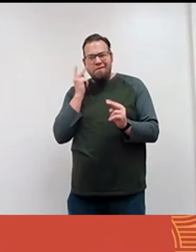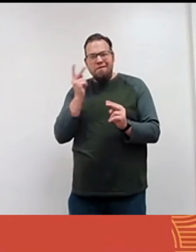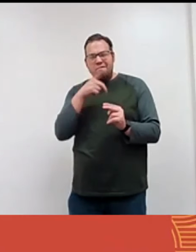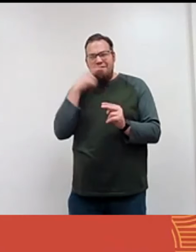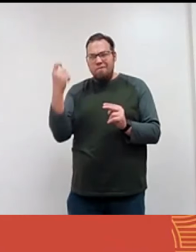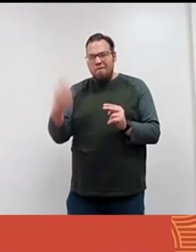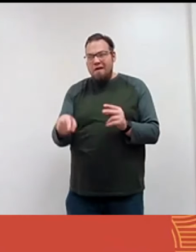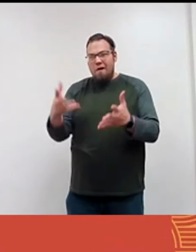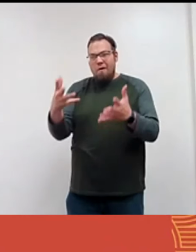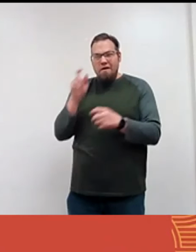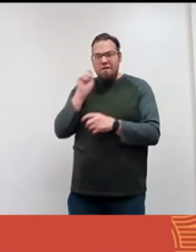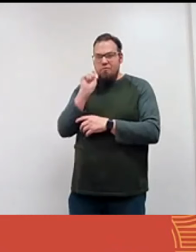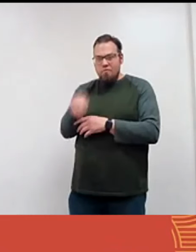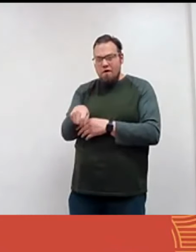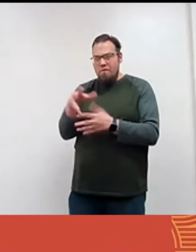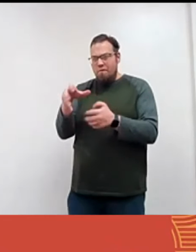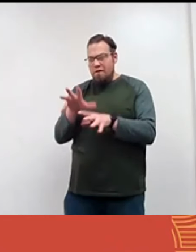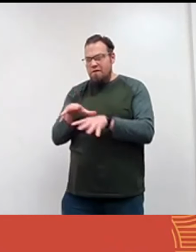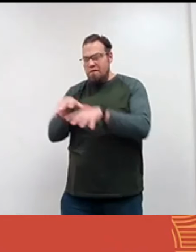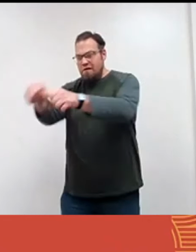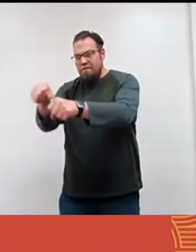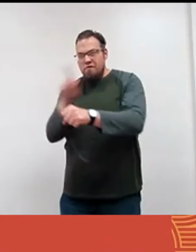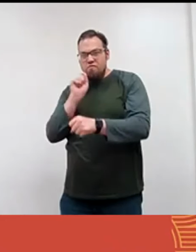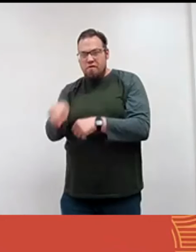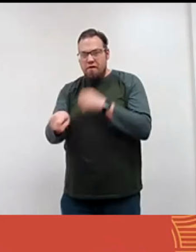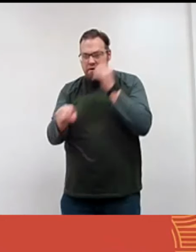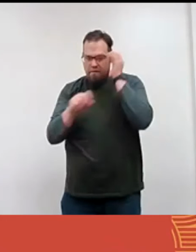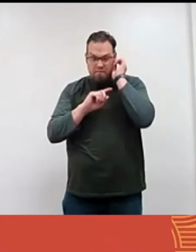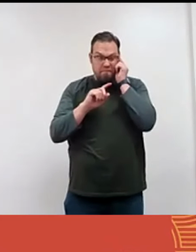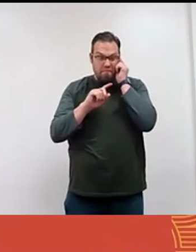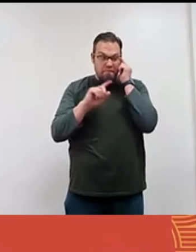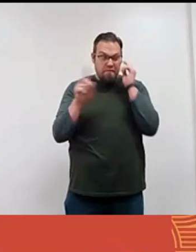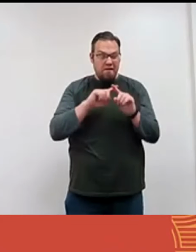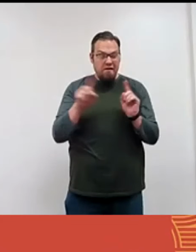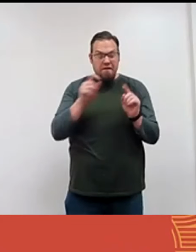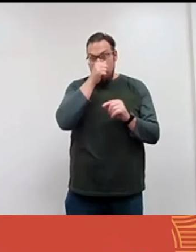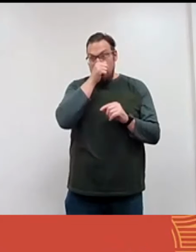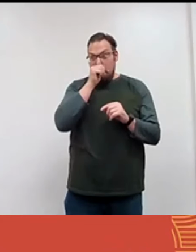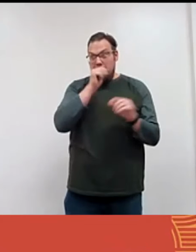في هذه الأيام نتحدث عن روسيا ومشاكل روسيا.